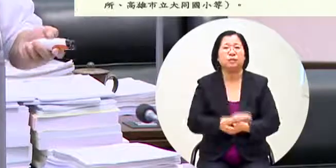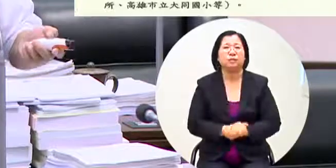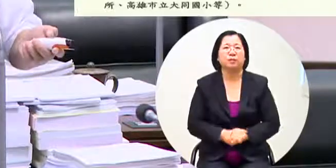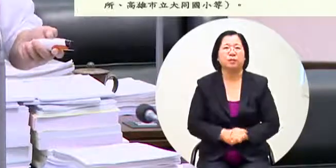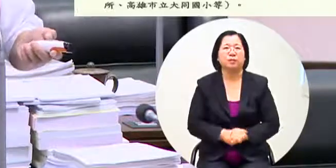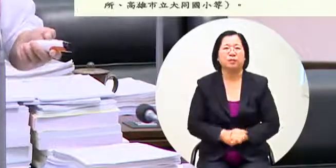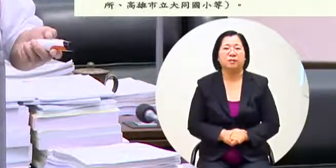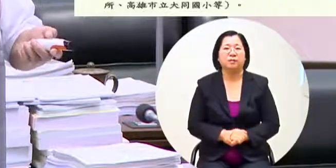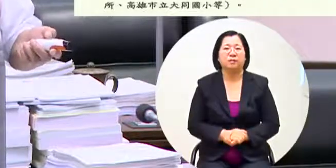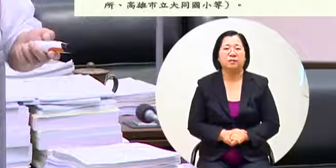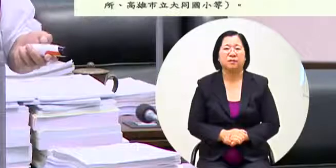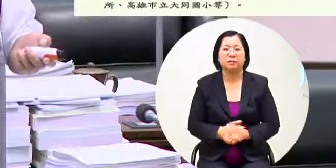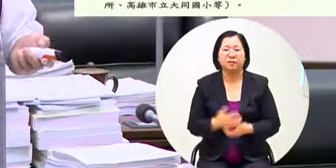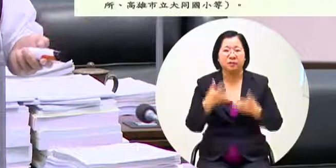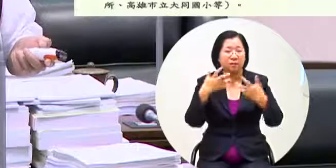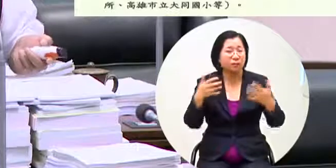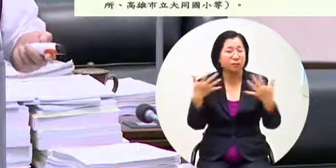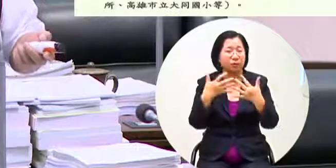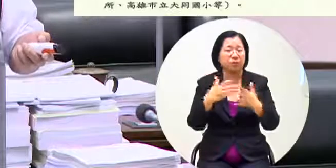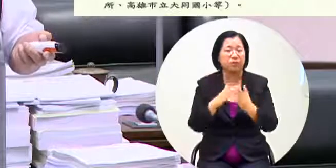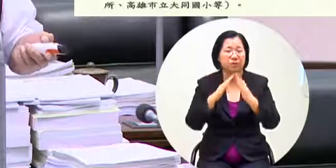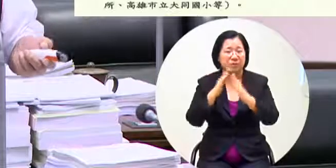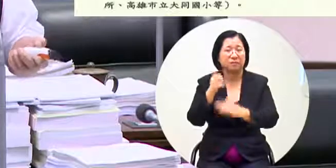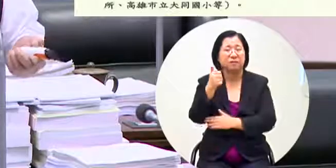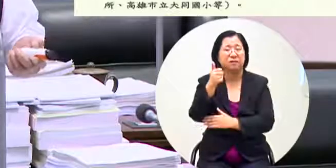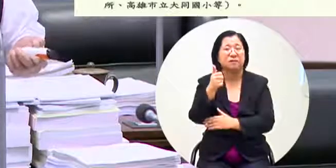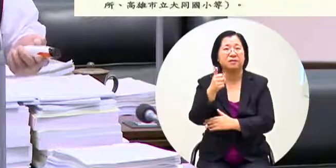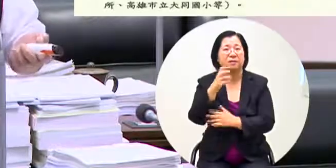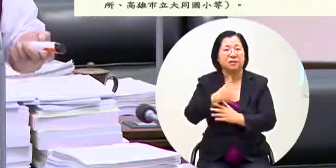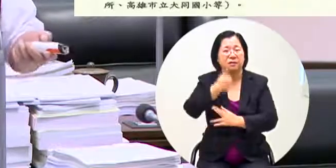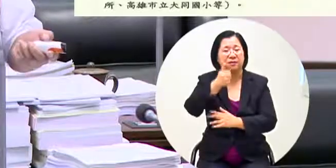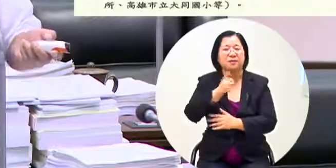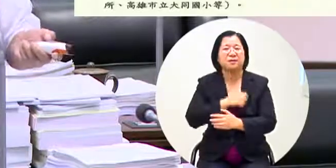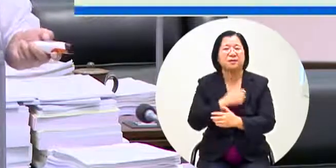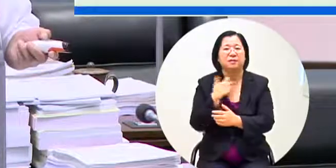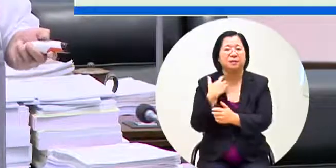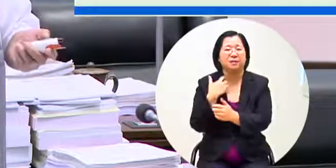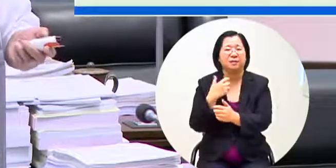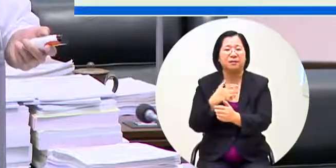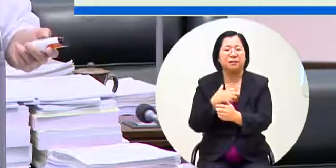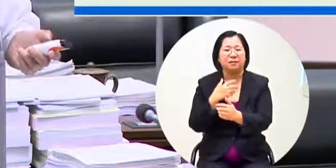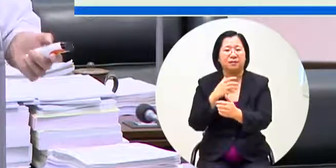咱市长吼啊及时交代，啊，将迄个困难吼。啊